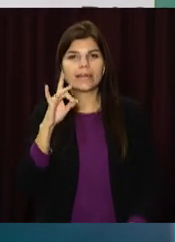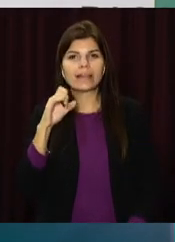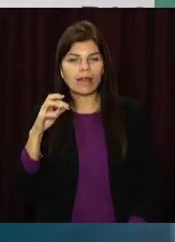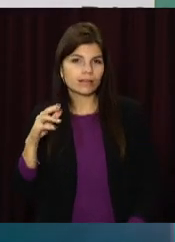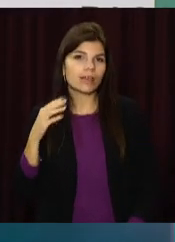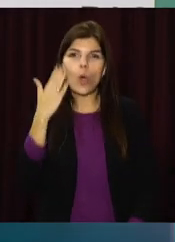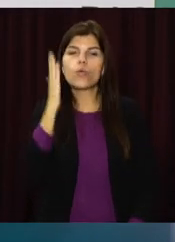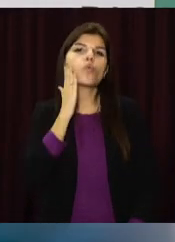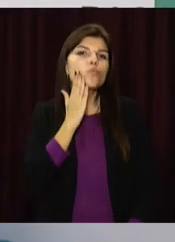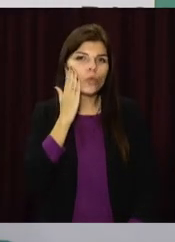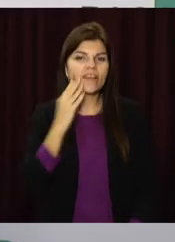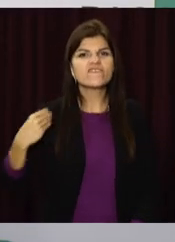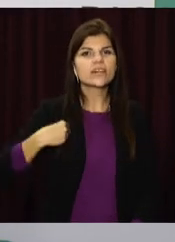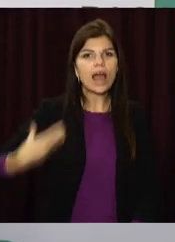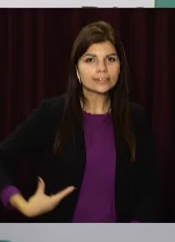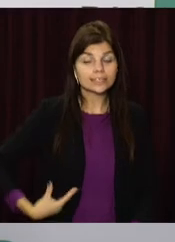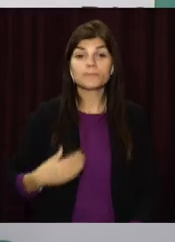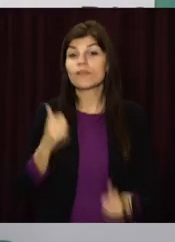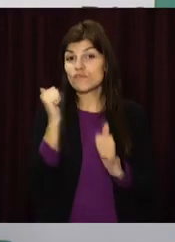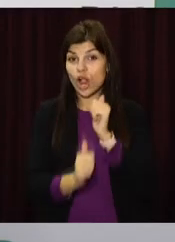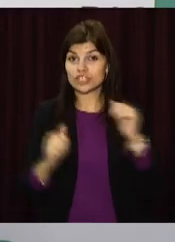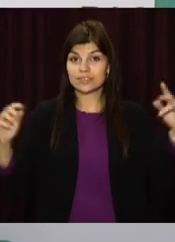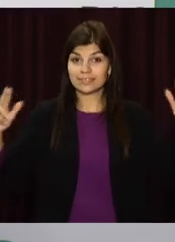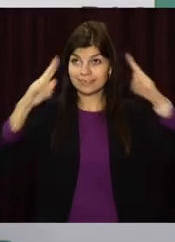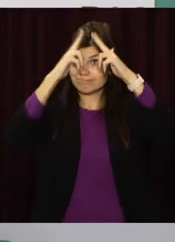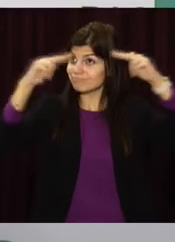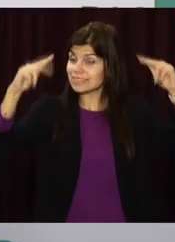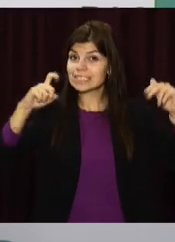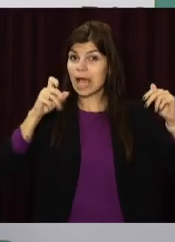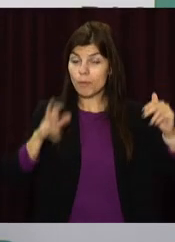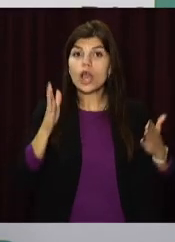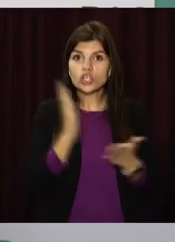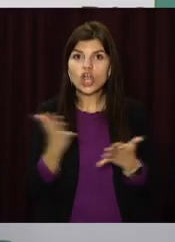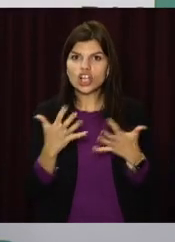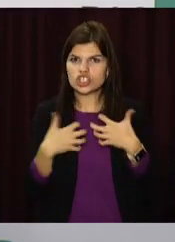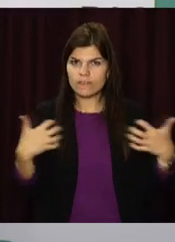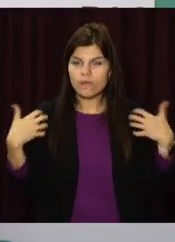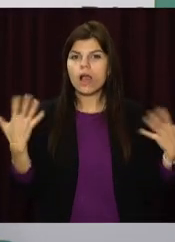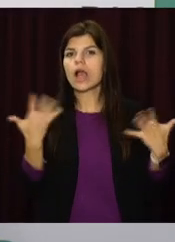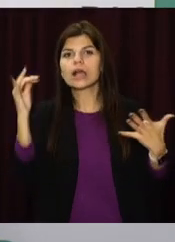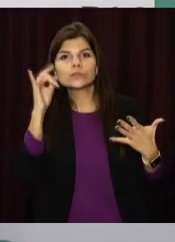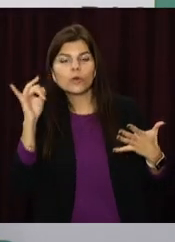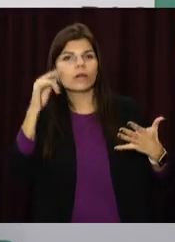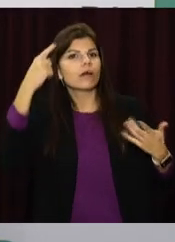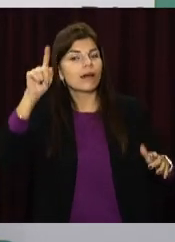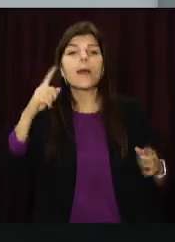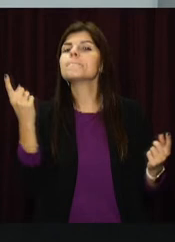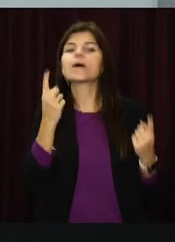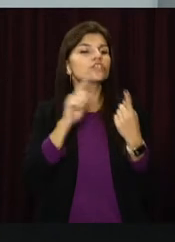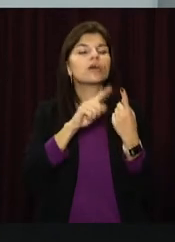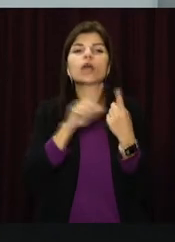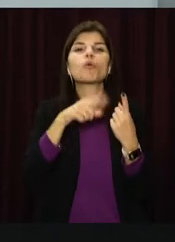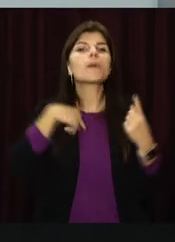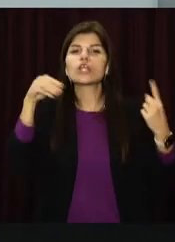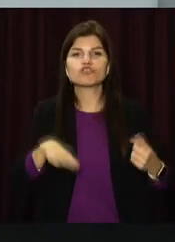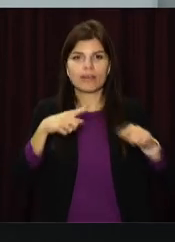Франції, Румунії. І в кожному замку живе якась істота, якась історія чи легенда. Першу